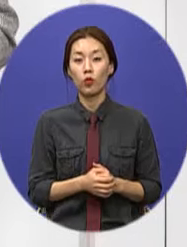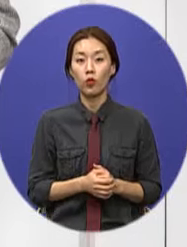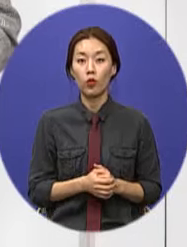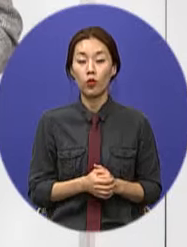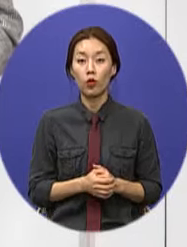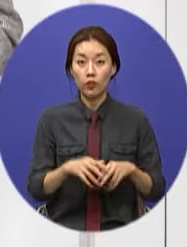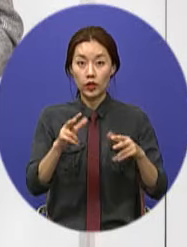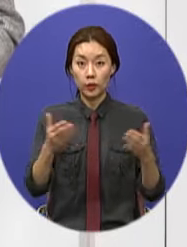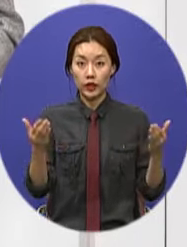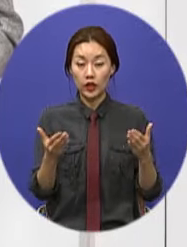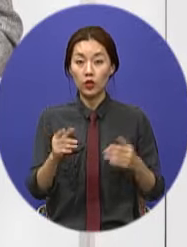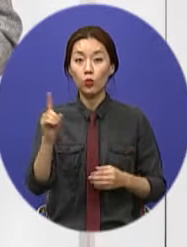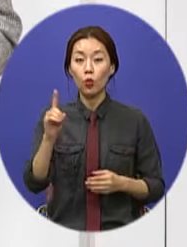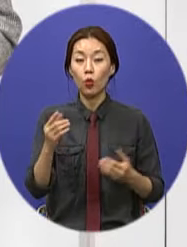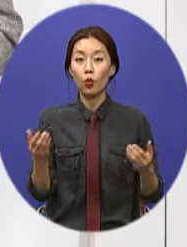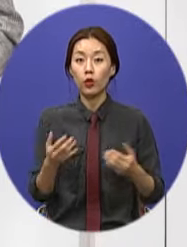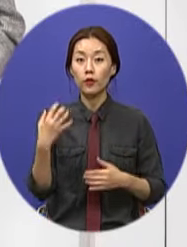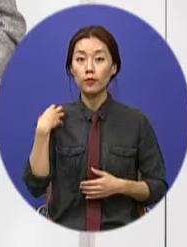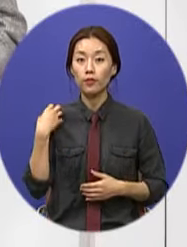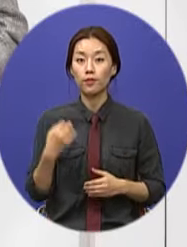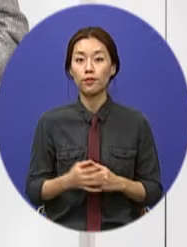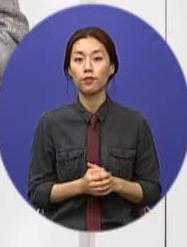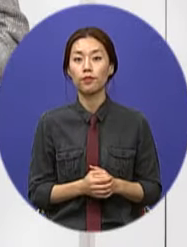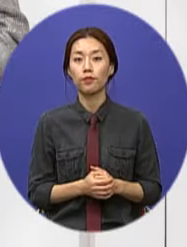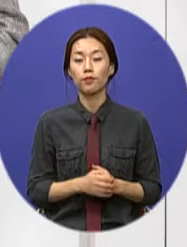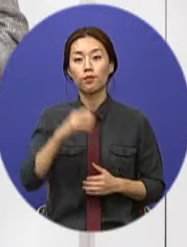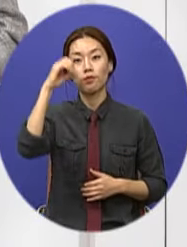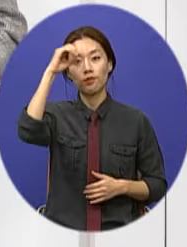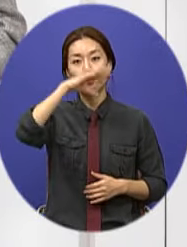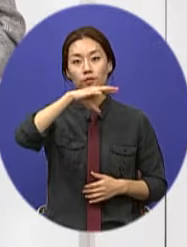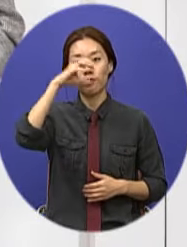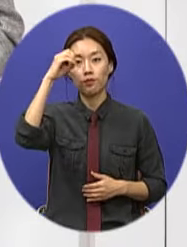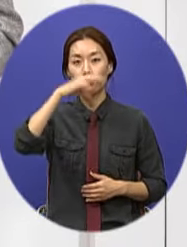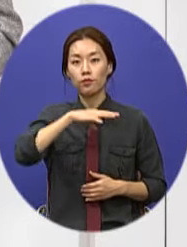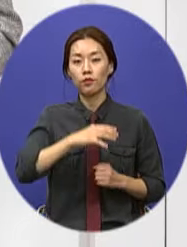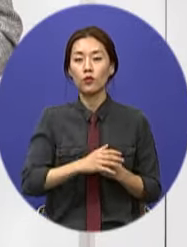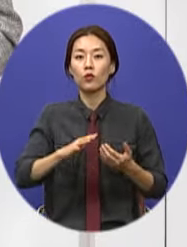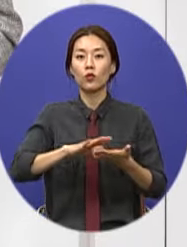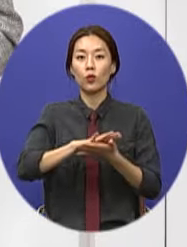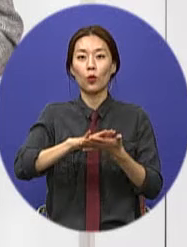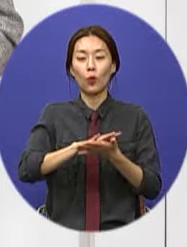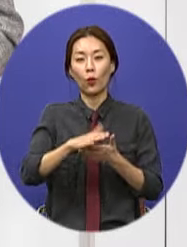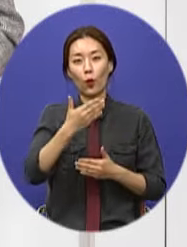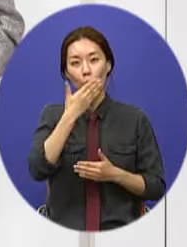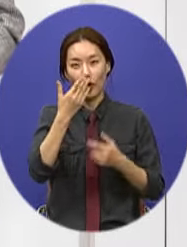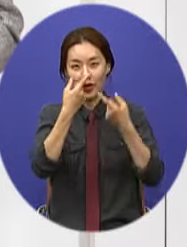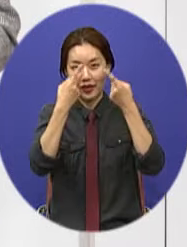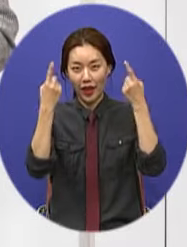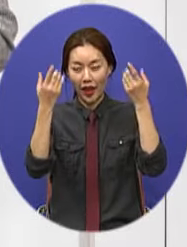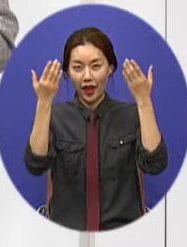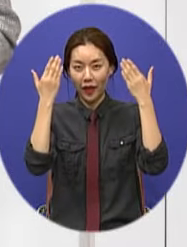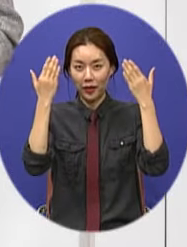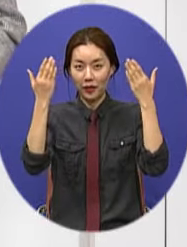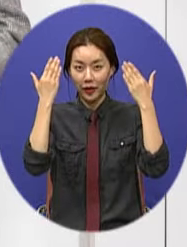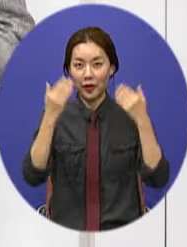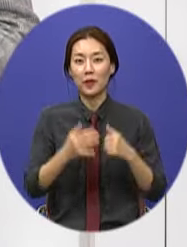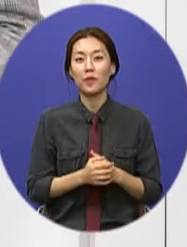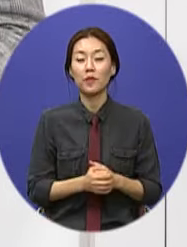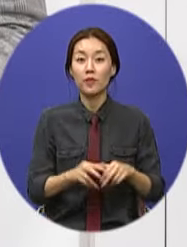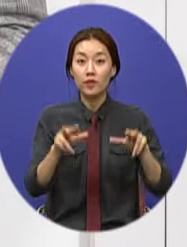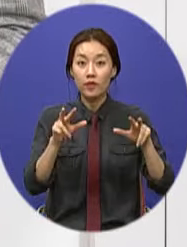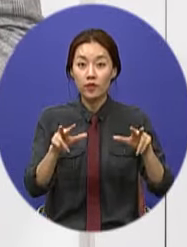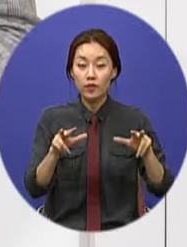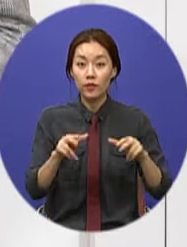아버님이 하시는 일은 뭐 어떤 일 하실까요? 그냥 뭐 놀고 먹는 대학생이죠. 아, 지금은 이제 뭐